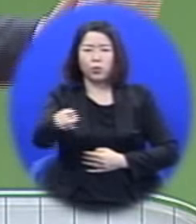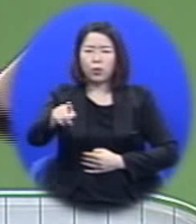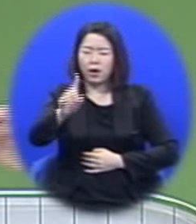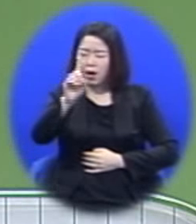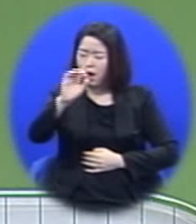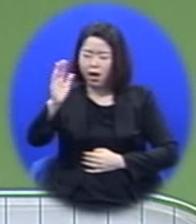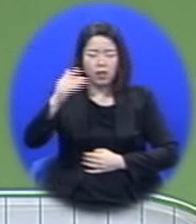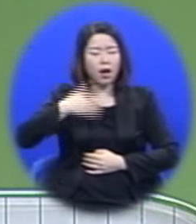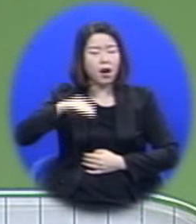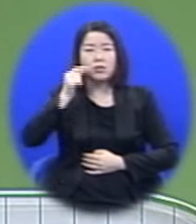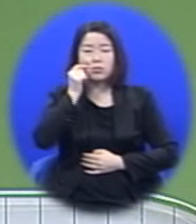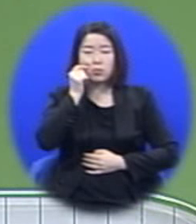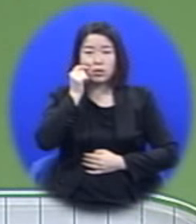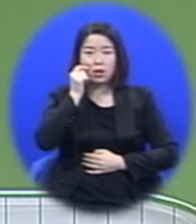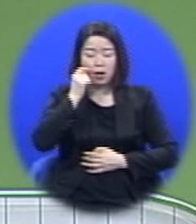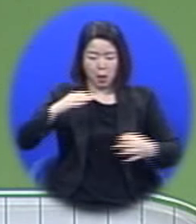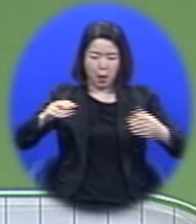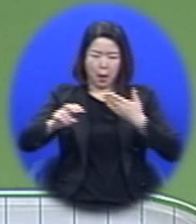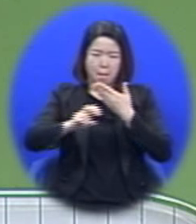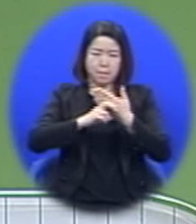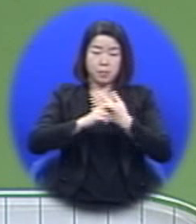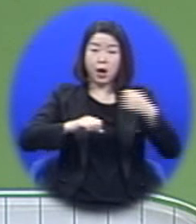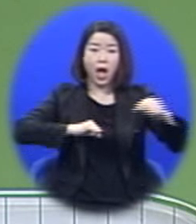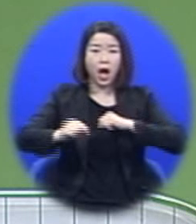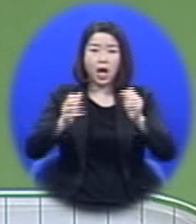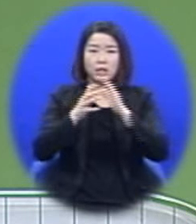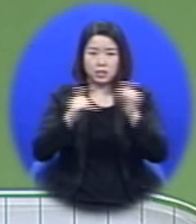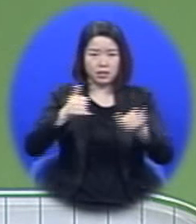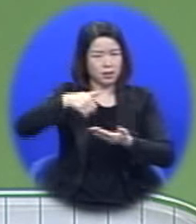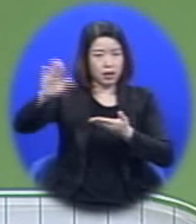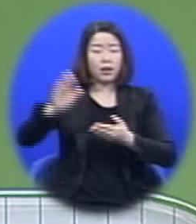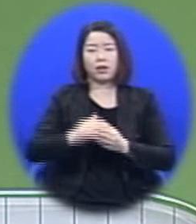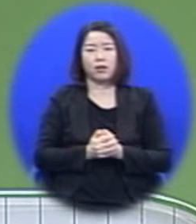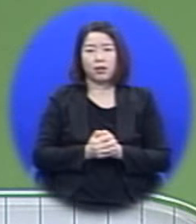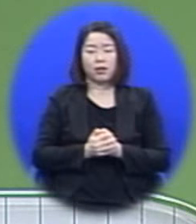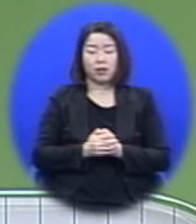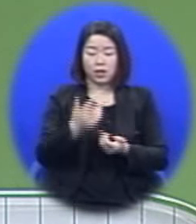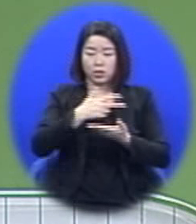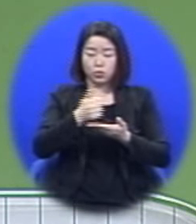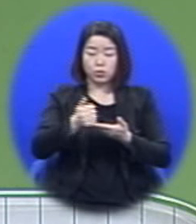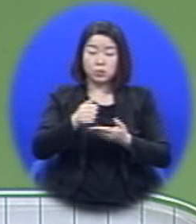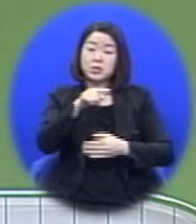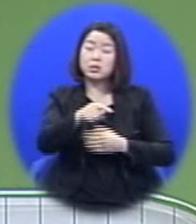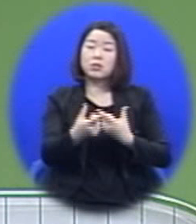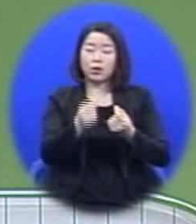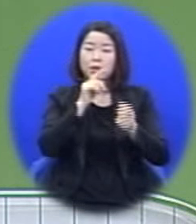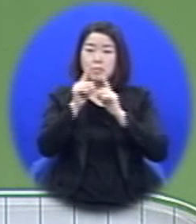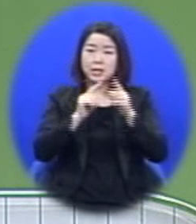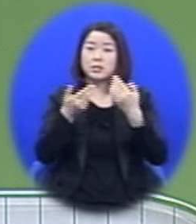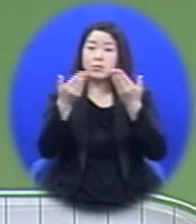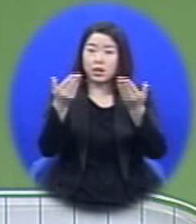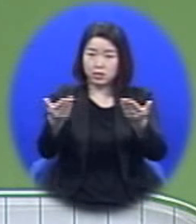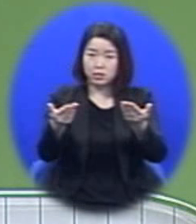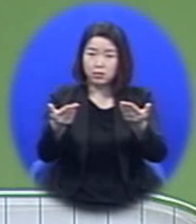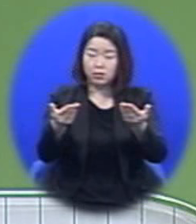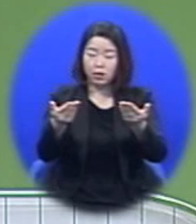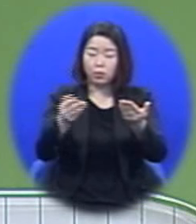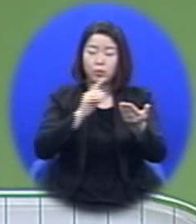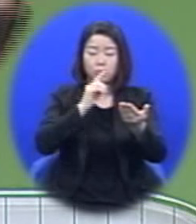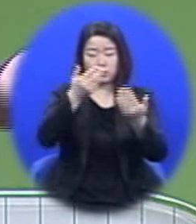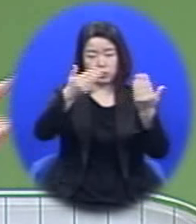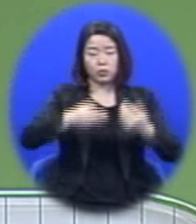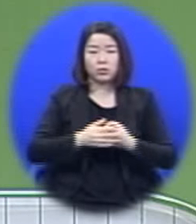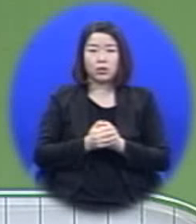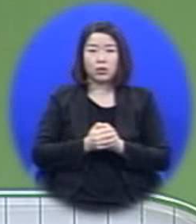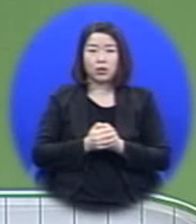알지 못한다. 불법을 행하는 자들아. 주님이 그렇게 말씀하실 거라고 그러셨어요. 주님이 말씀하셨으니까